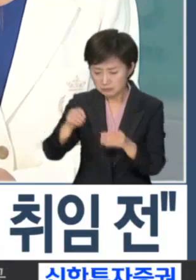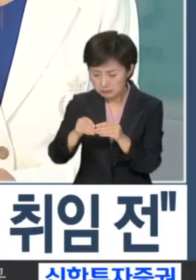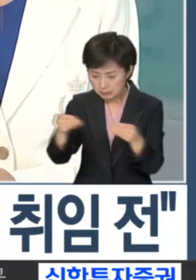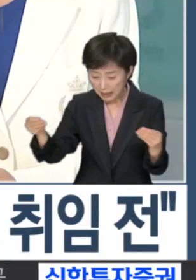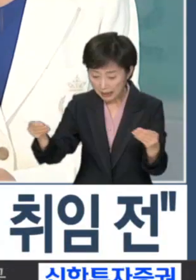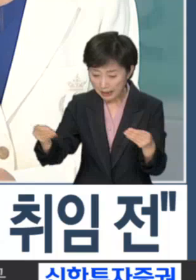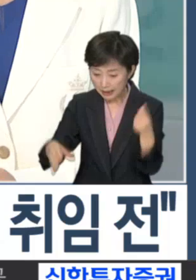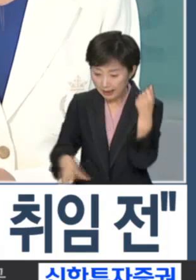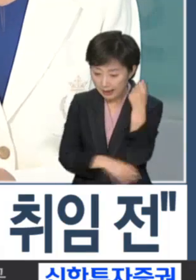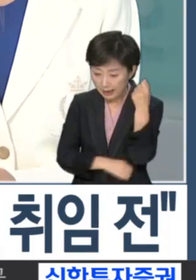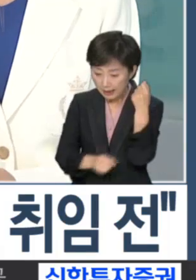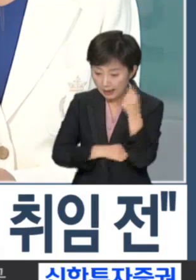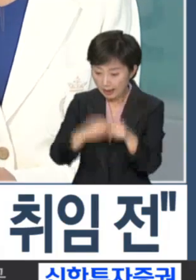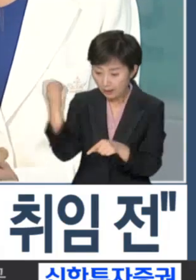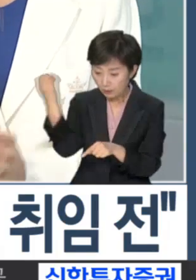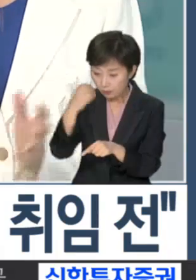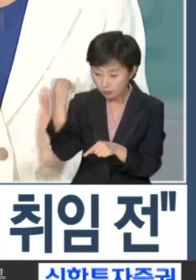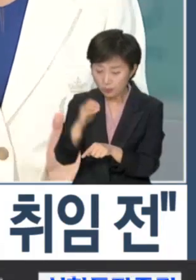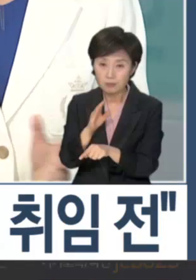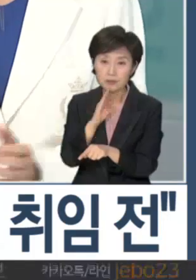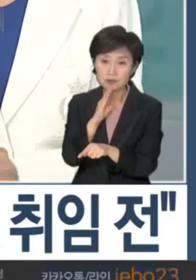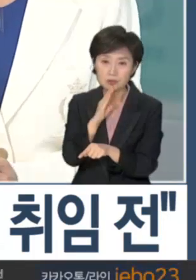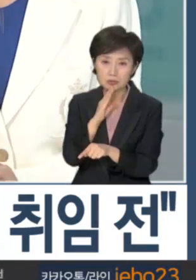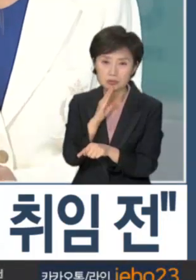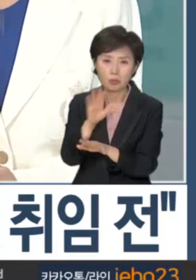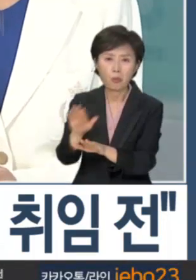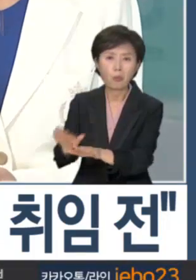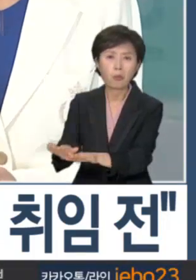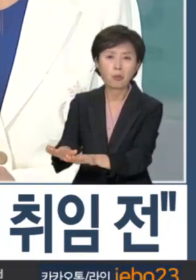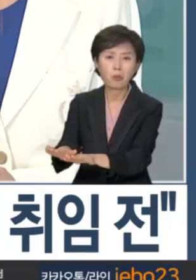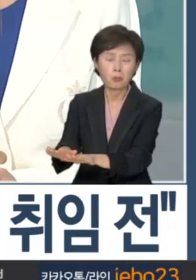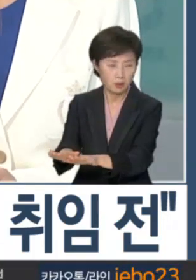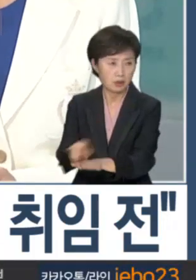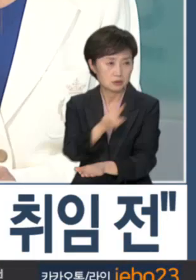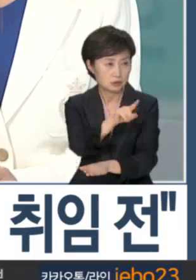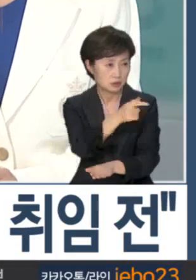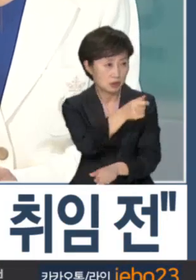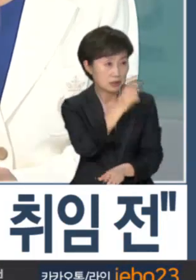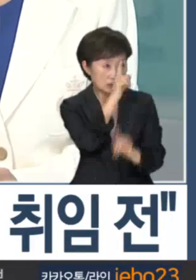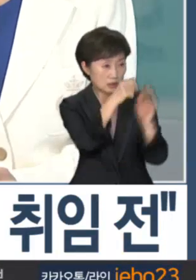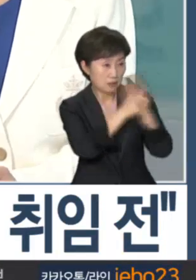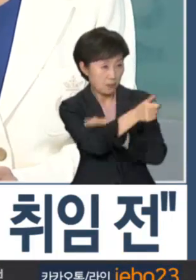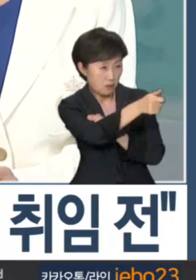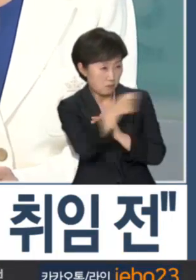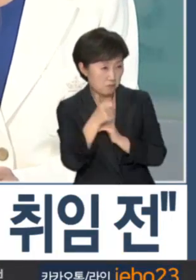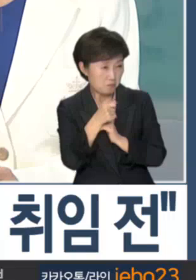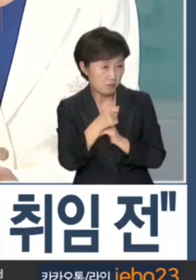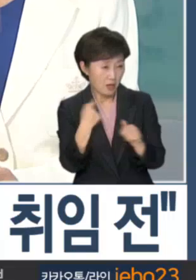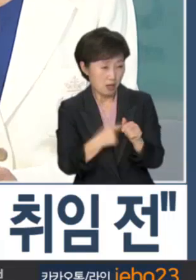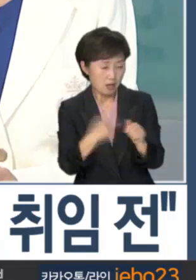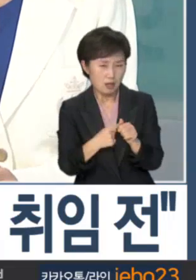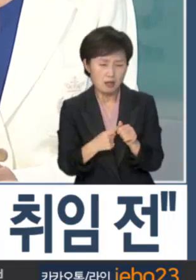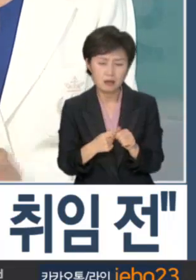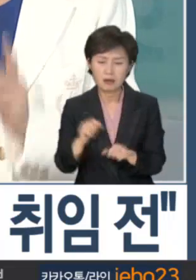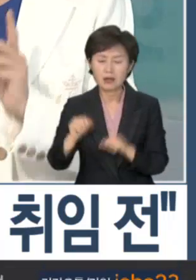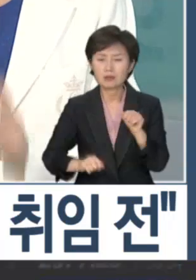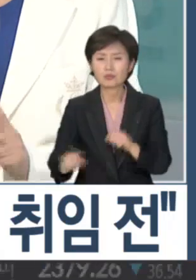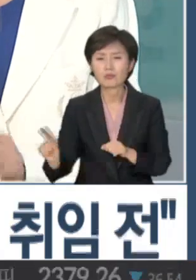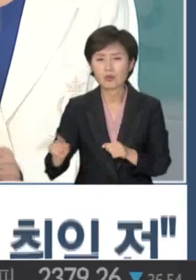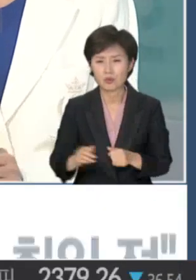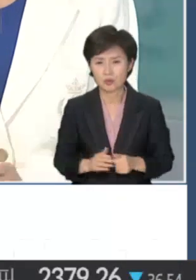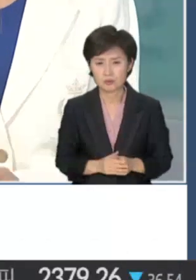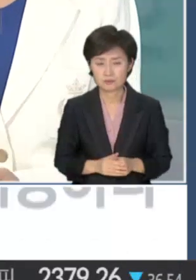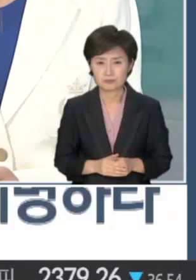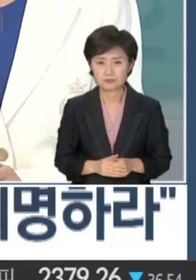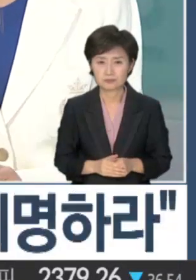그럼 그것을 따끔하게 질책하고 또 제도적으로 그걸 보완할 수 있는 대책들을 세워나가는 것이 국감입니다. 1년에 한